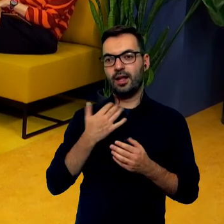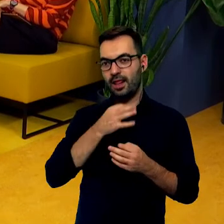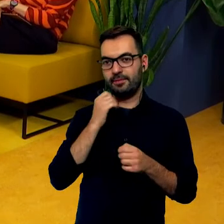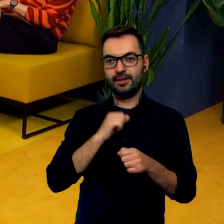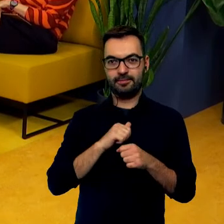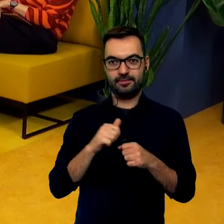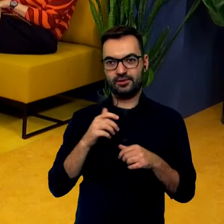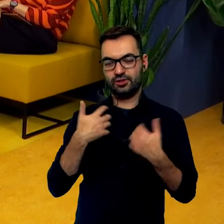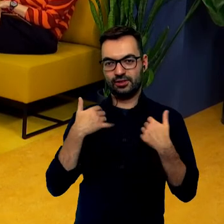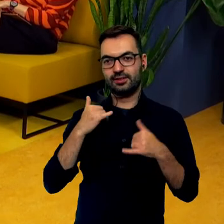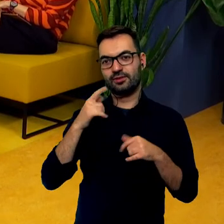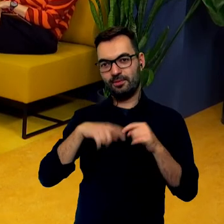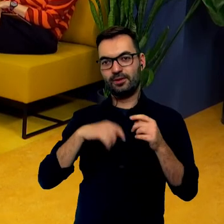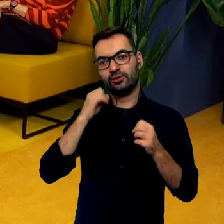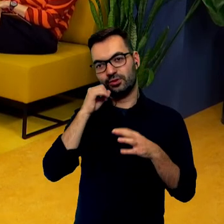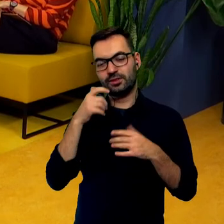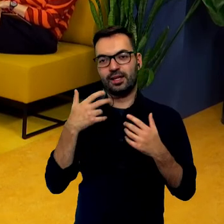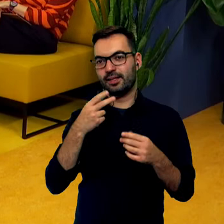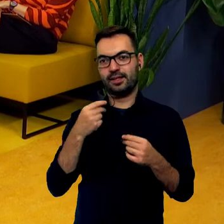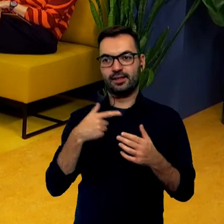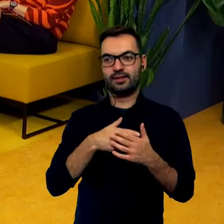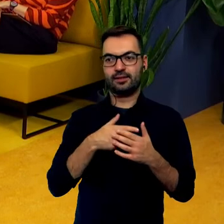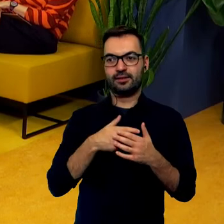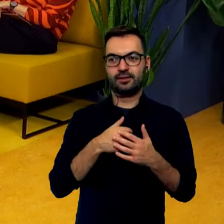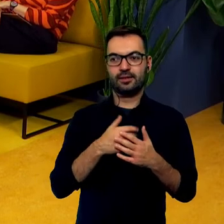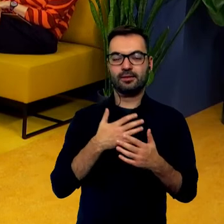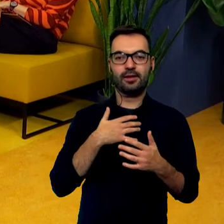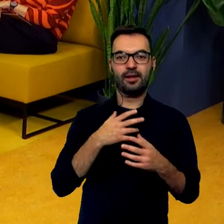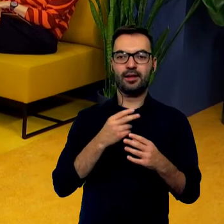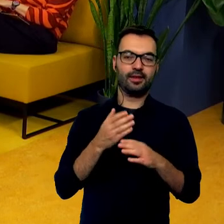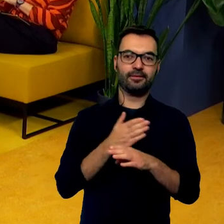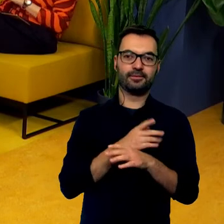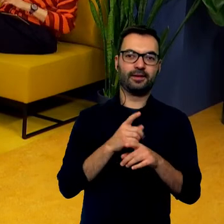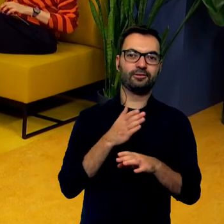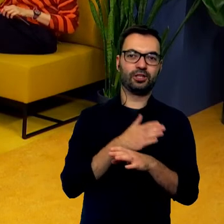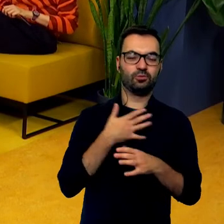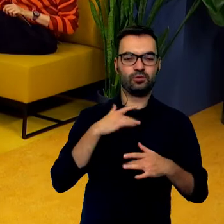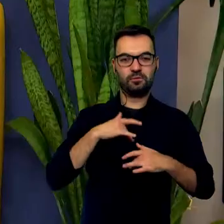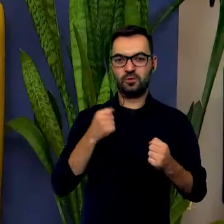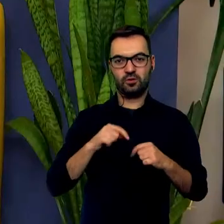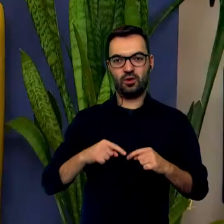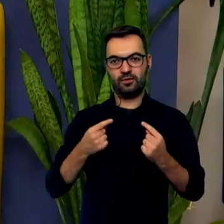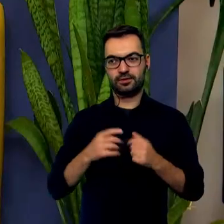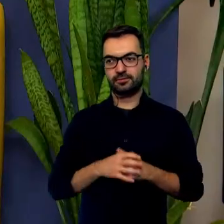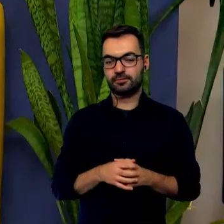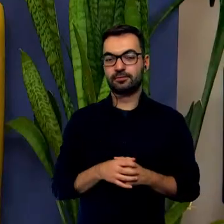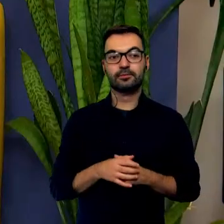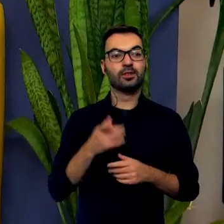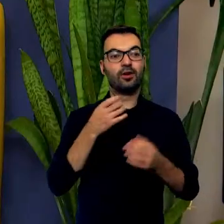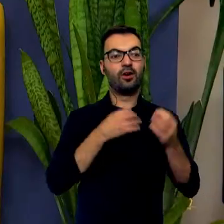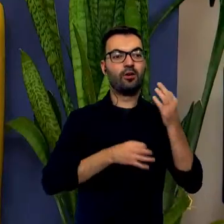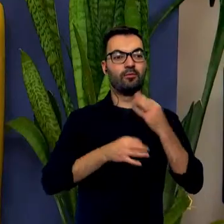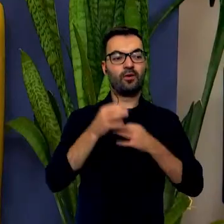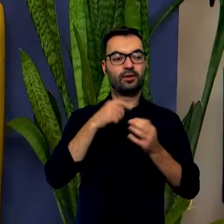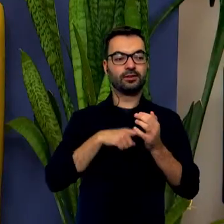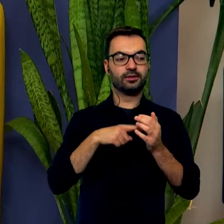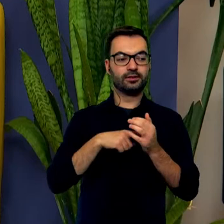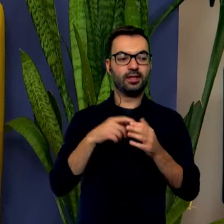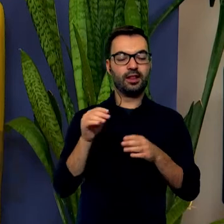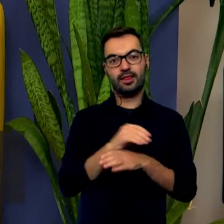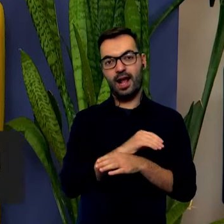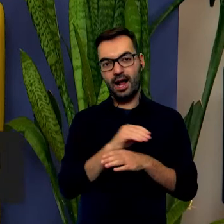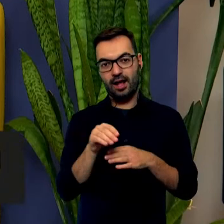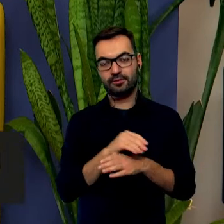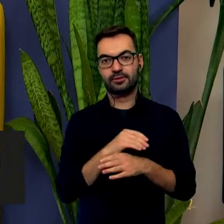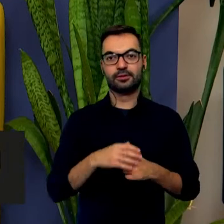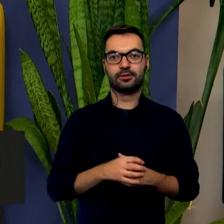stronie, gdzie wiedziałem, że jestem w dużym konflikcie. Tutaj opowiadasz i o terapii,